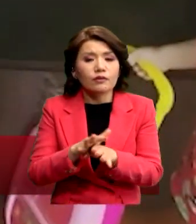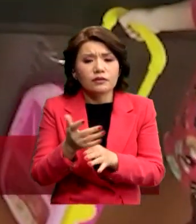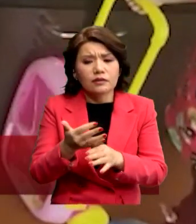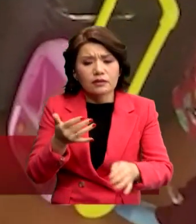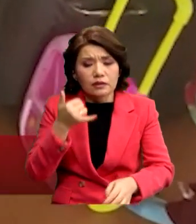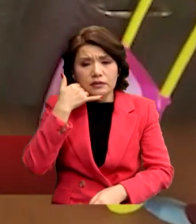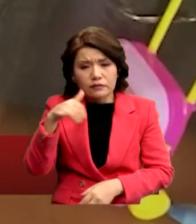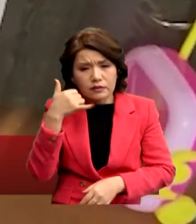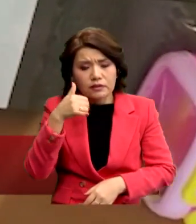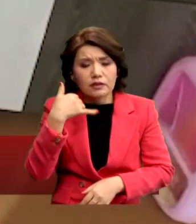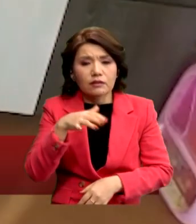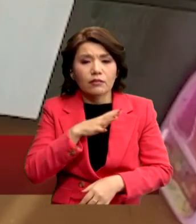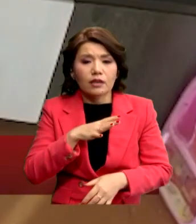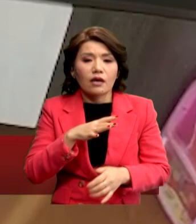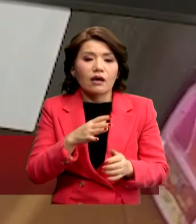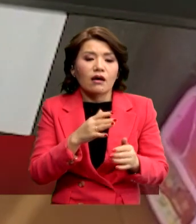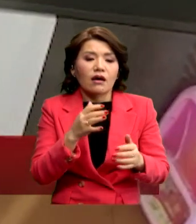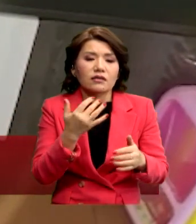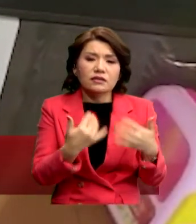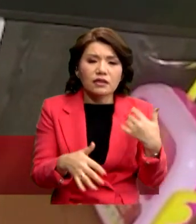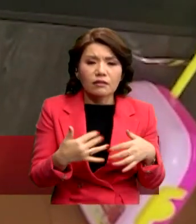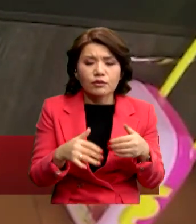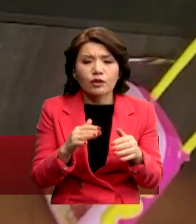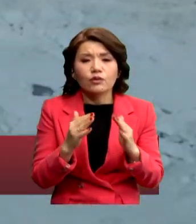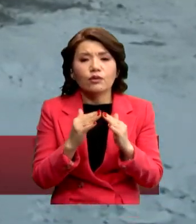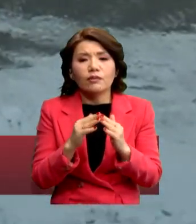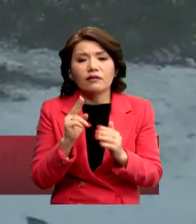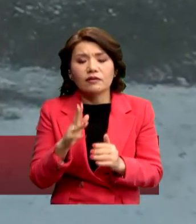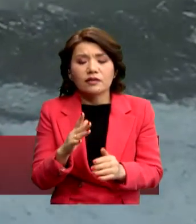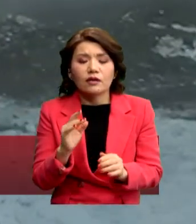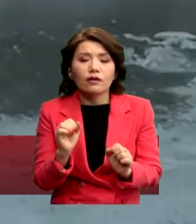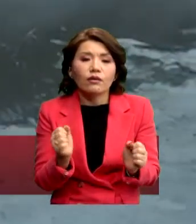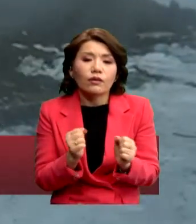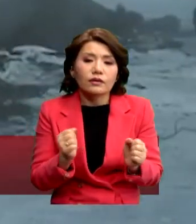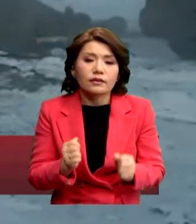звонили, толком батареи не грели, дома было холодно.